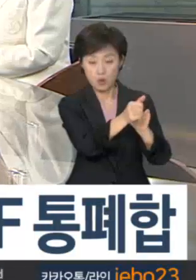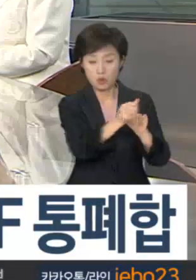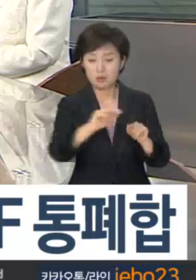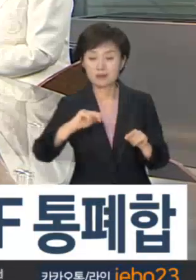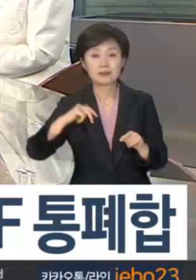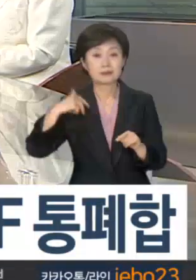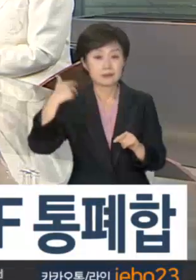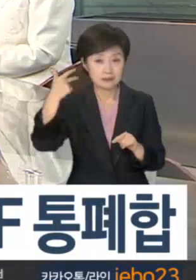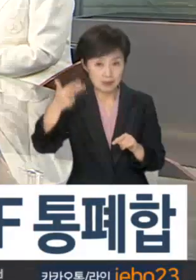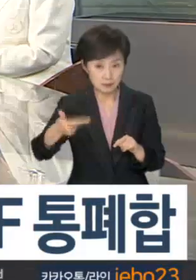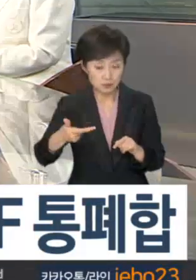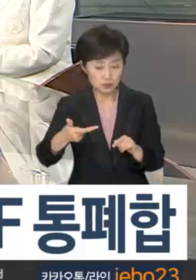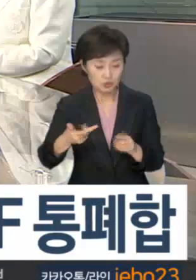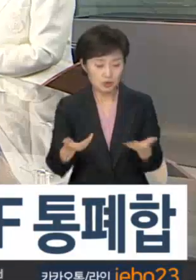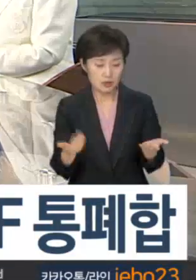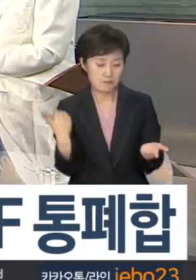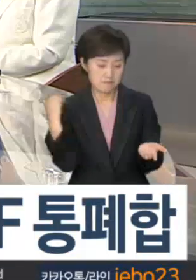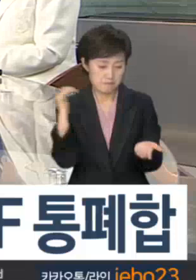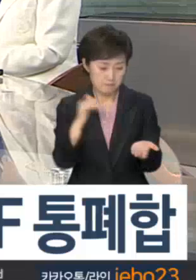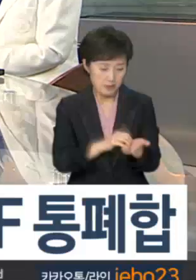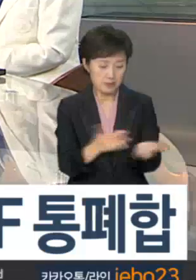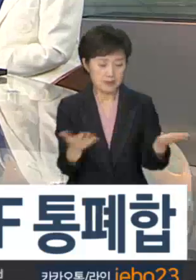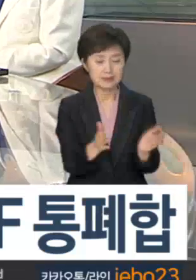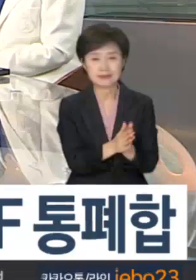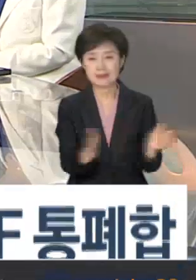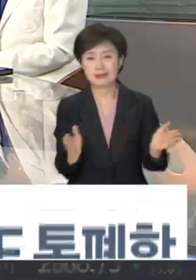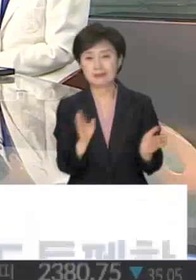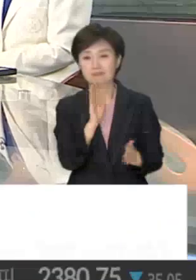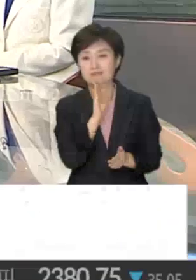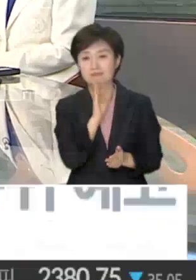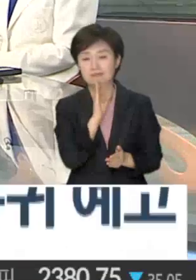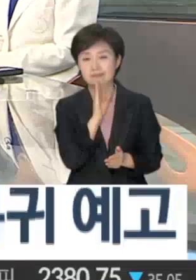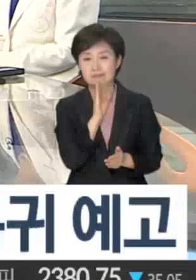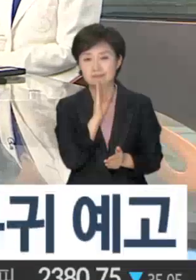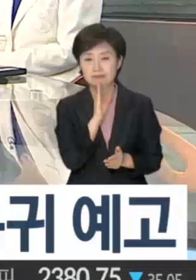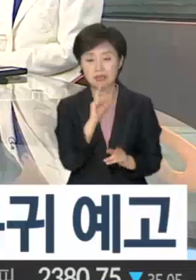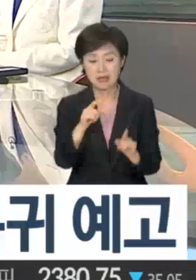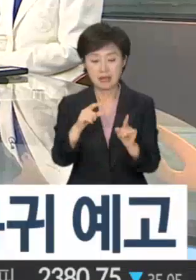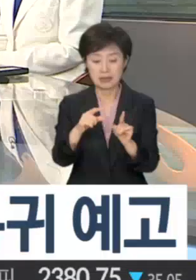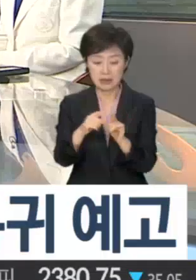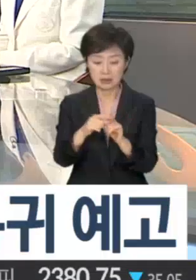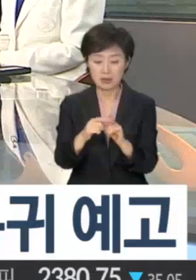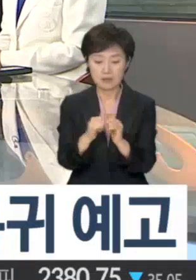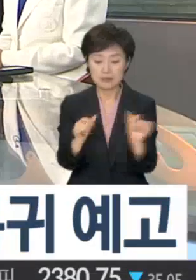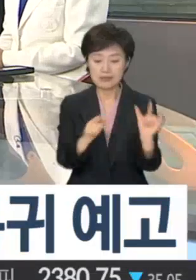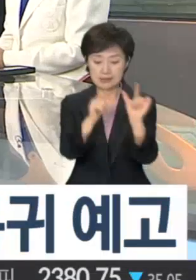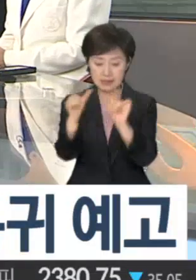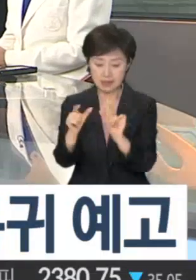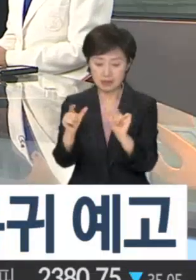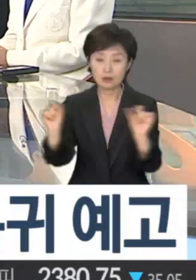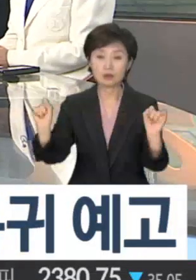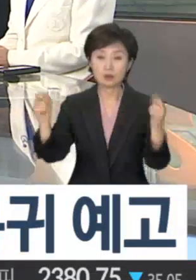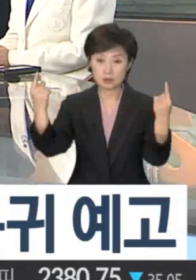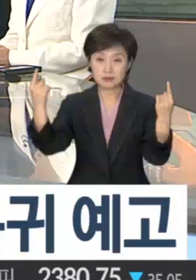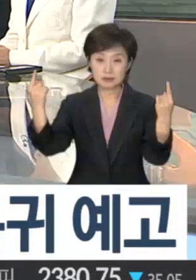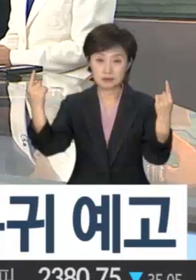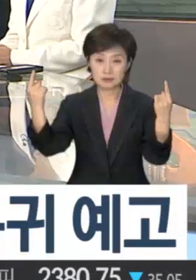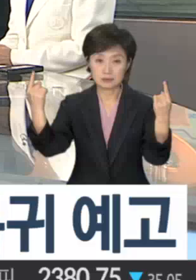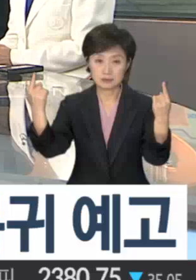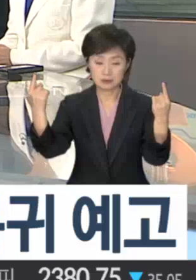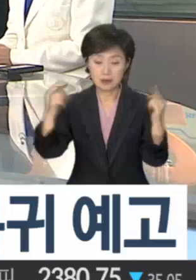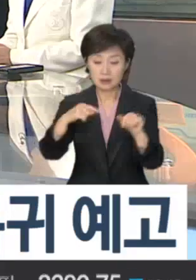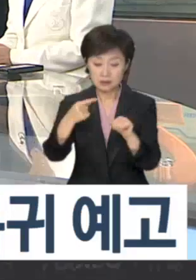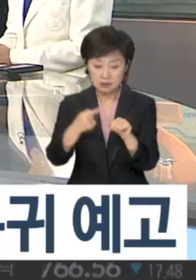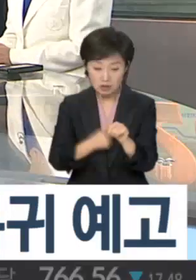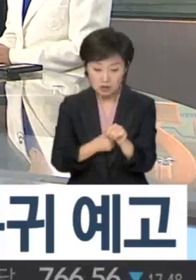민생을 기치로 해서 또 여의도에 복귀할 예정이잖아요. 네네. 이제 같이 민생이란 키워드를 공유하게 됐습니다. 이제 얼어붙은 경색